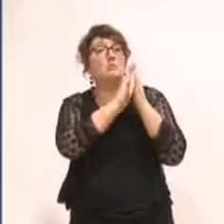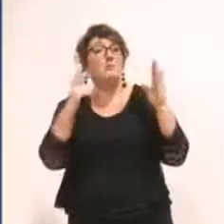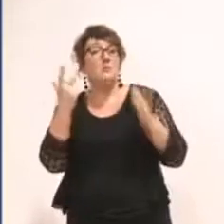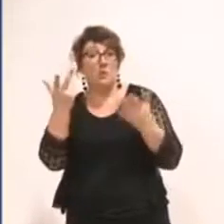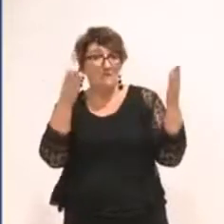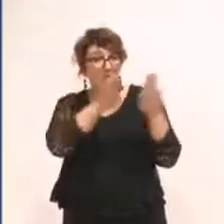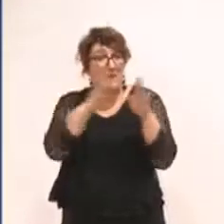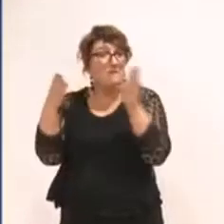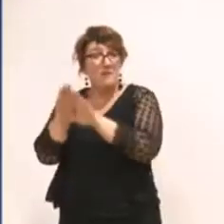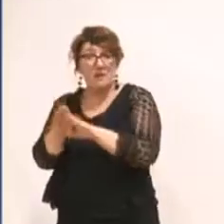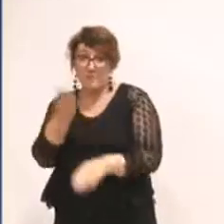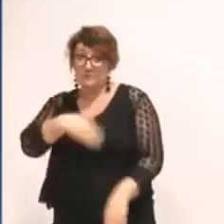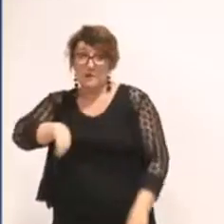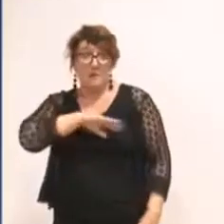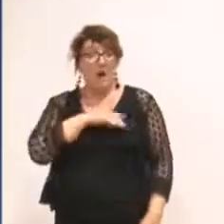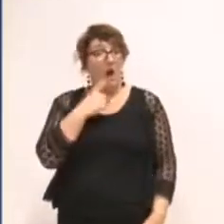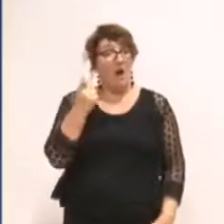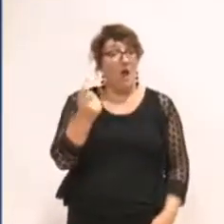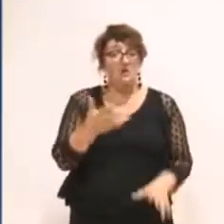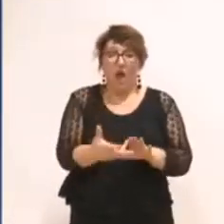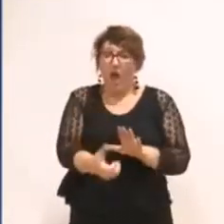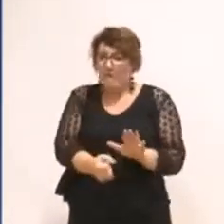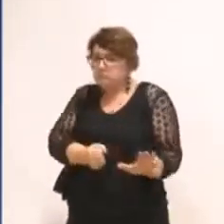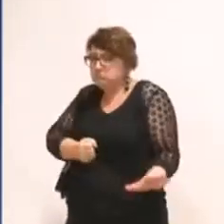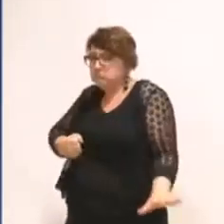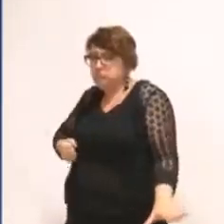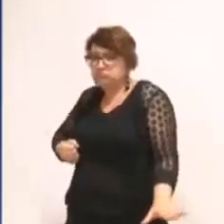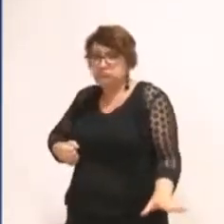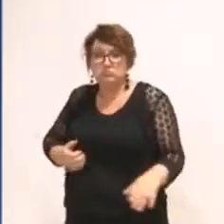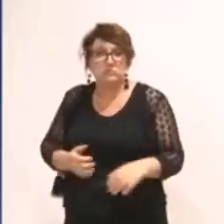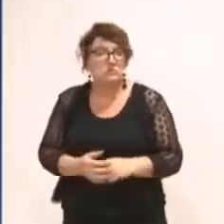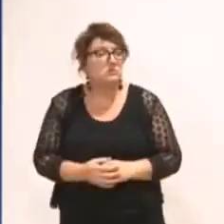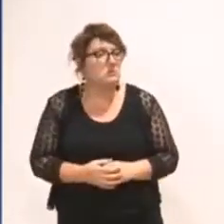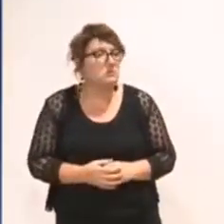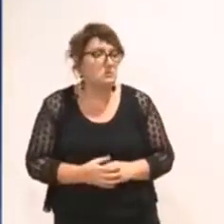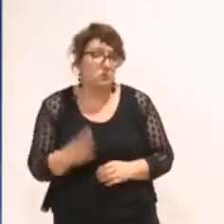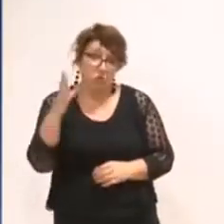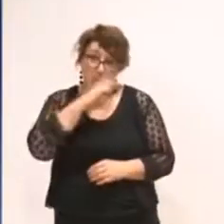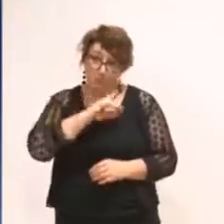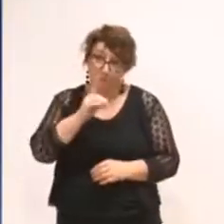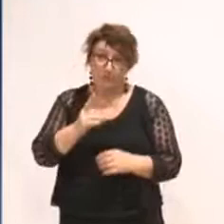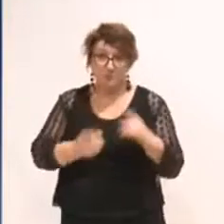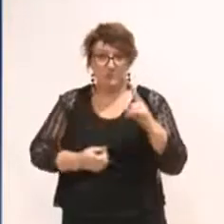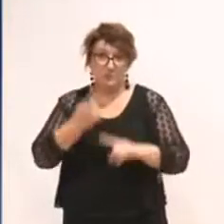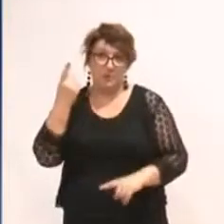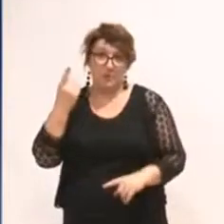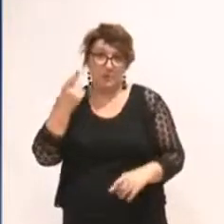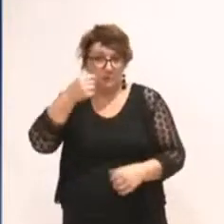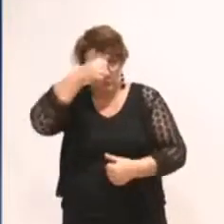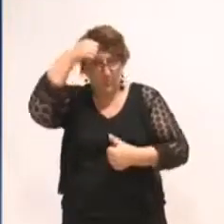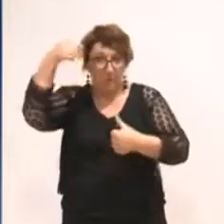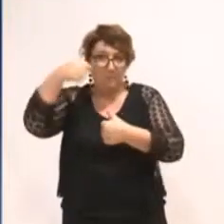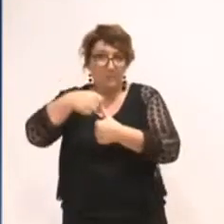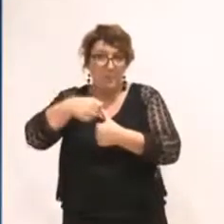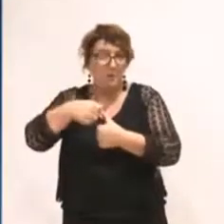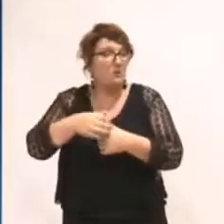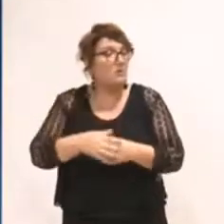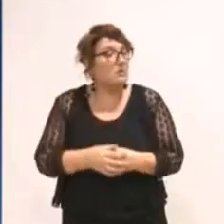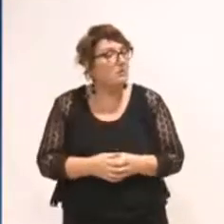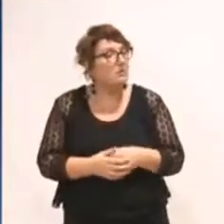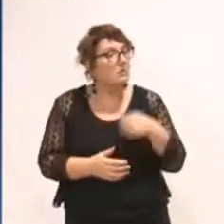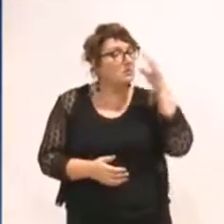bibliothèques engagées dans la fermeture. Hein. Donc il faut se le rappeler. D'ailleurs, cet objectif-là